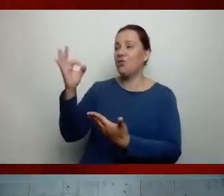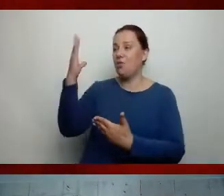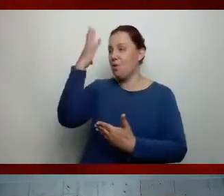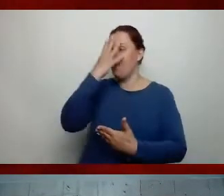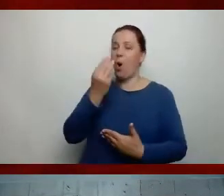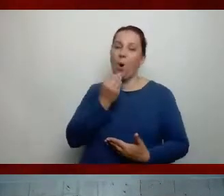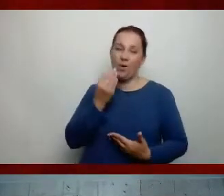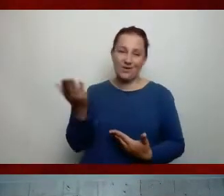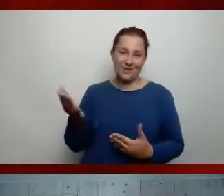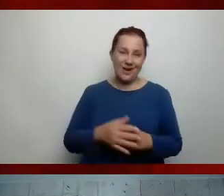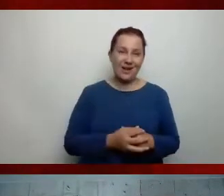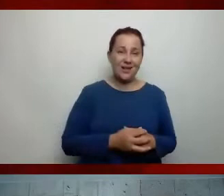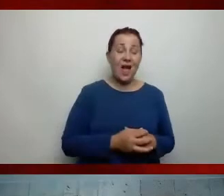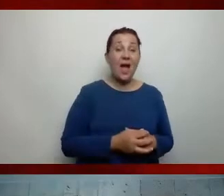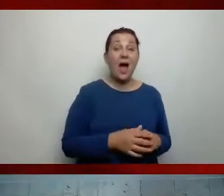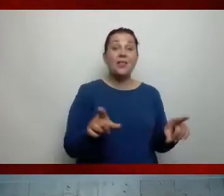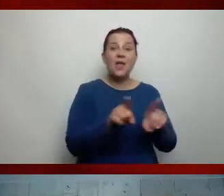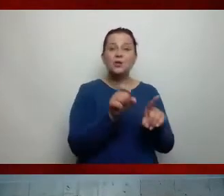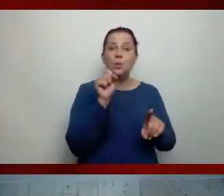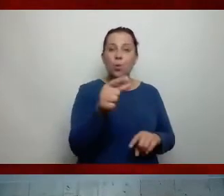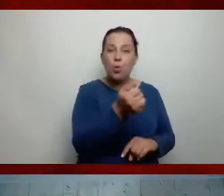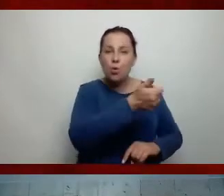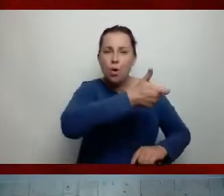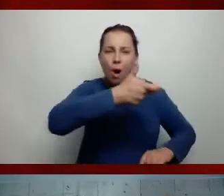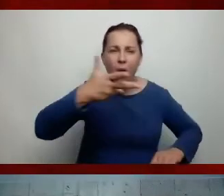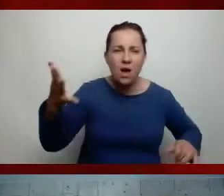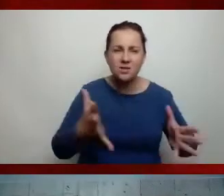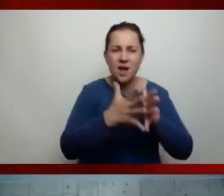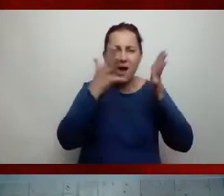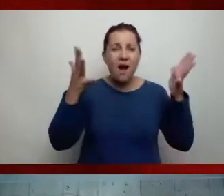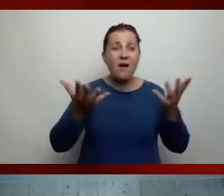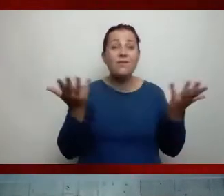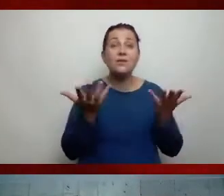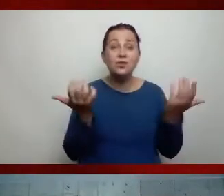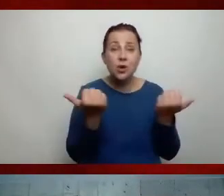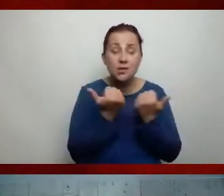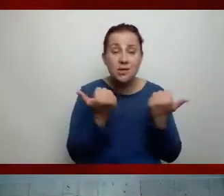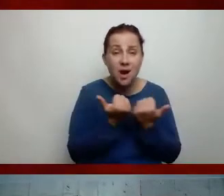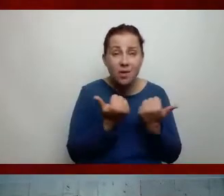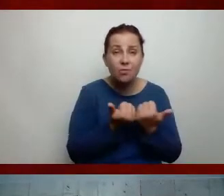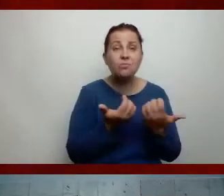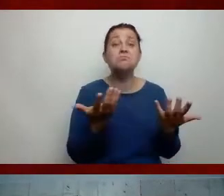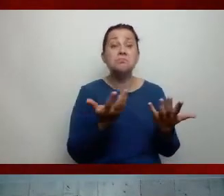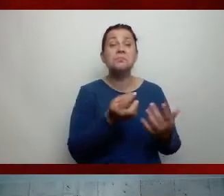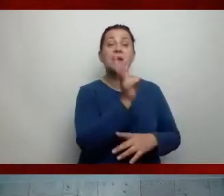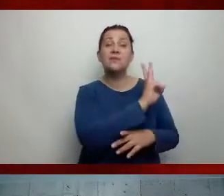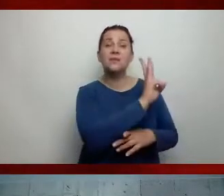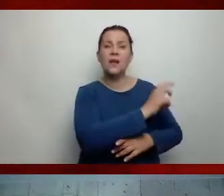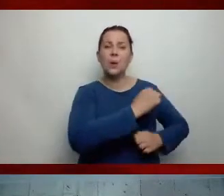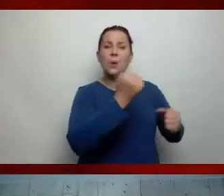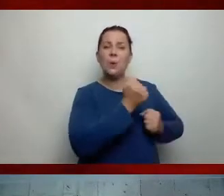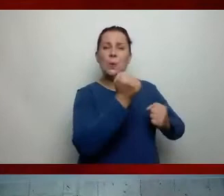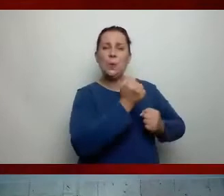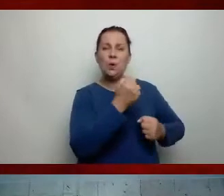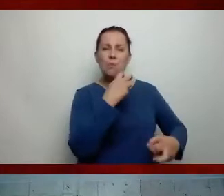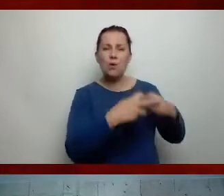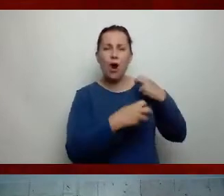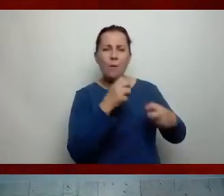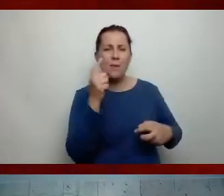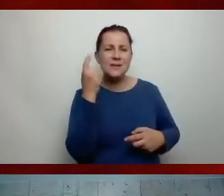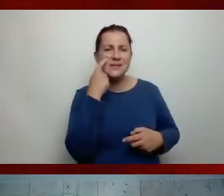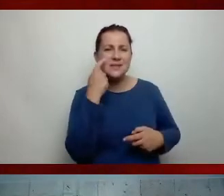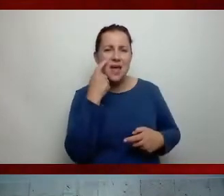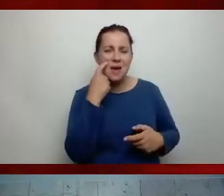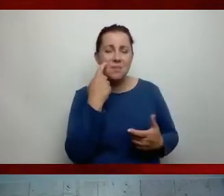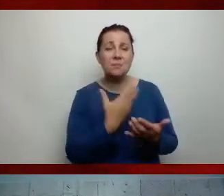duża kolekcja znajduje się w Krakowie, bo Witkacy miał straszne problemy z zębami i na przykład do Muzeum